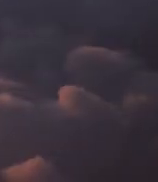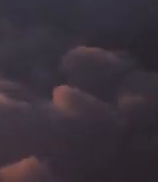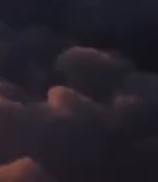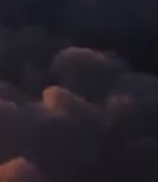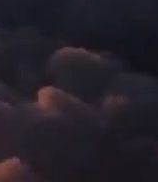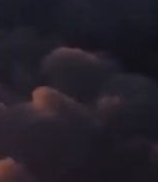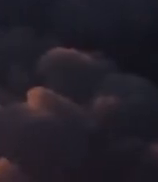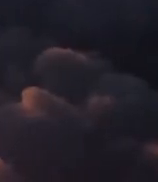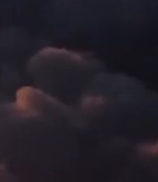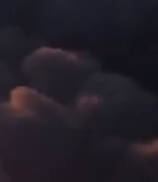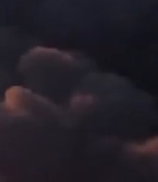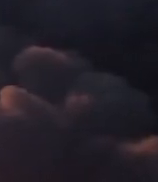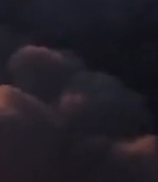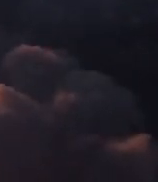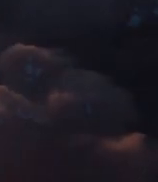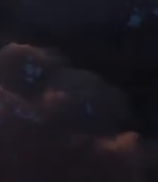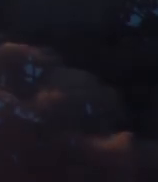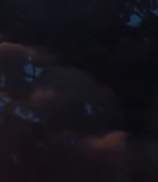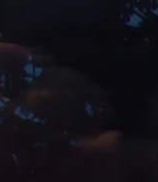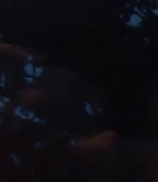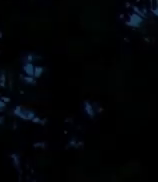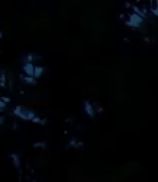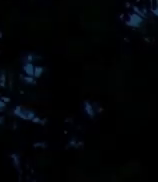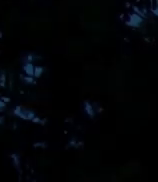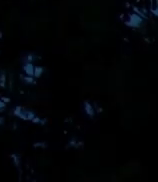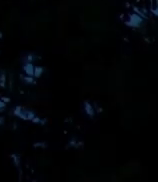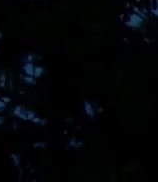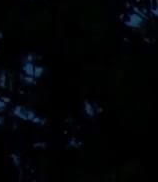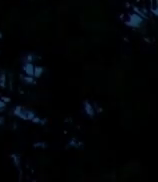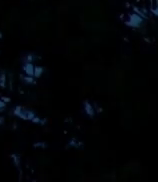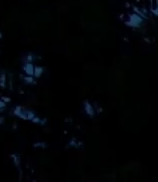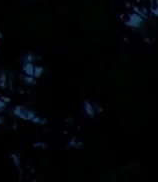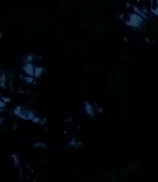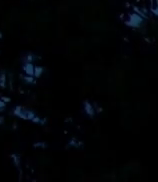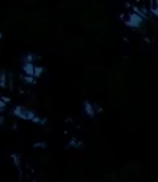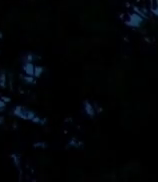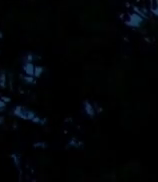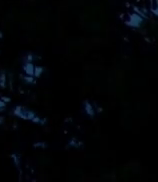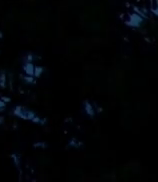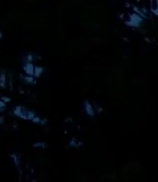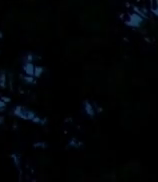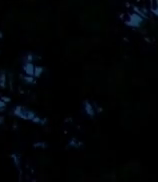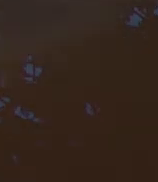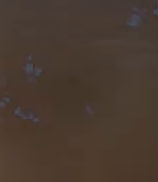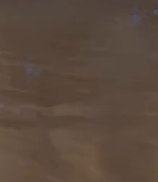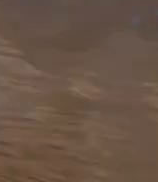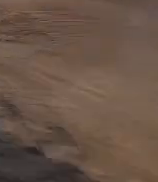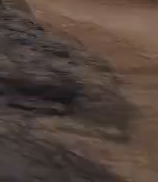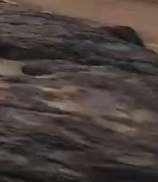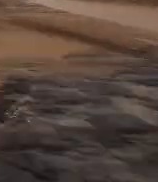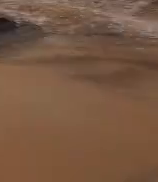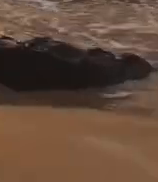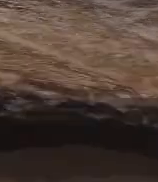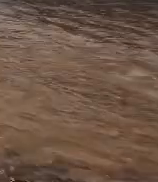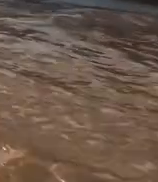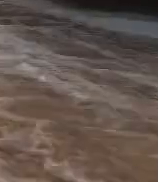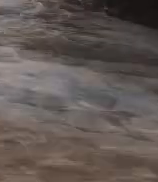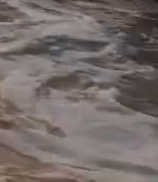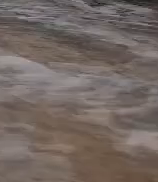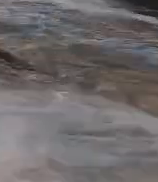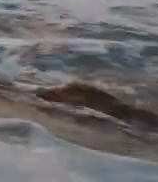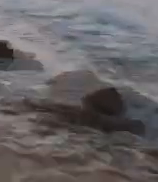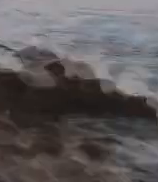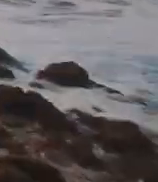на облаках. И повеление так же, как и Моисей услышал: «Скажи народу, чтобы